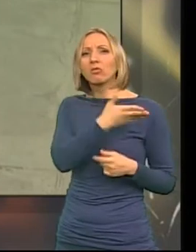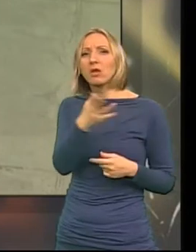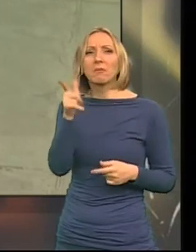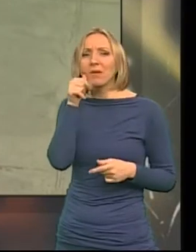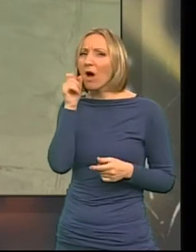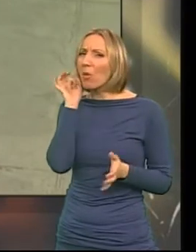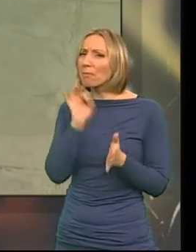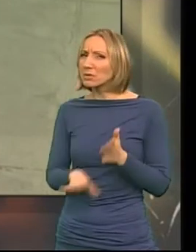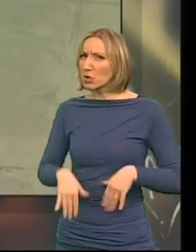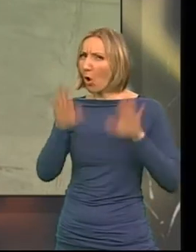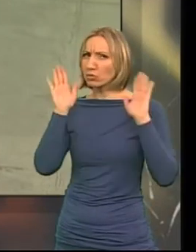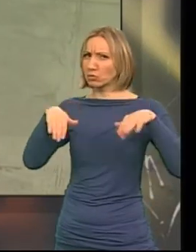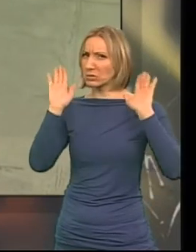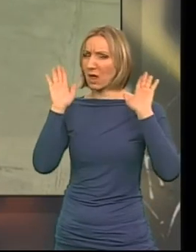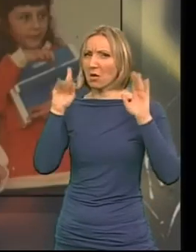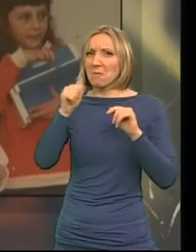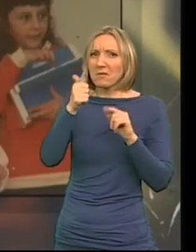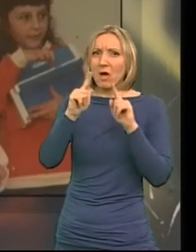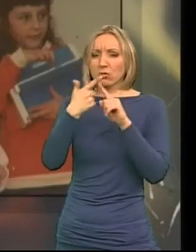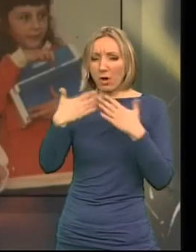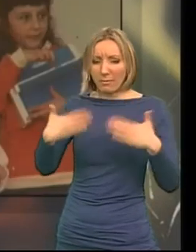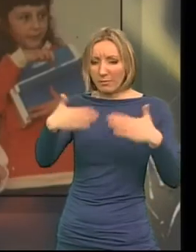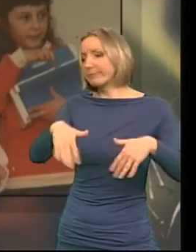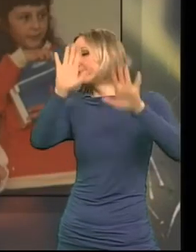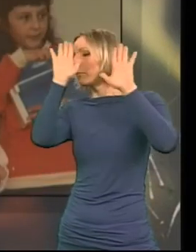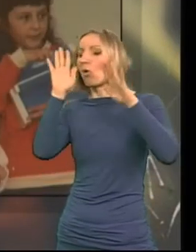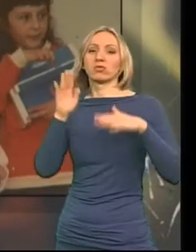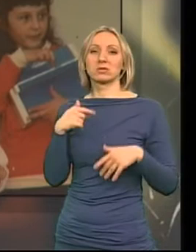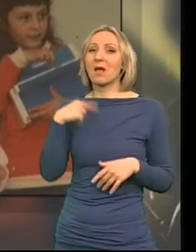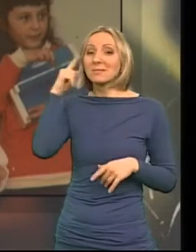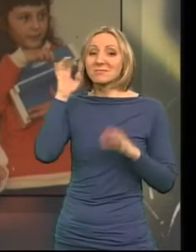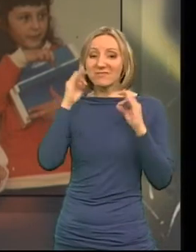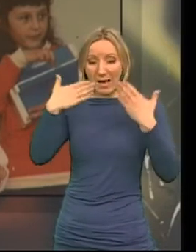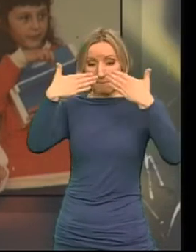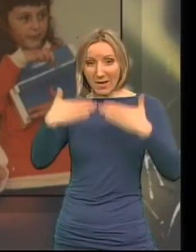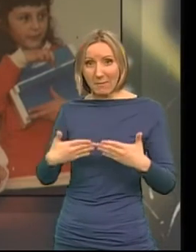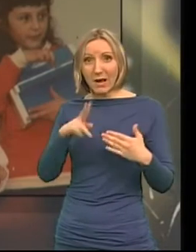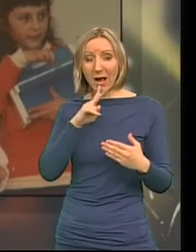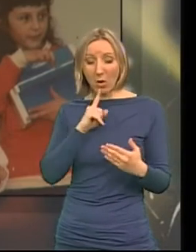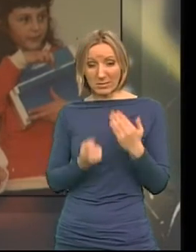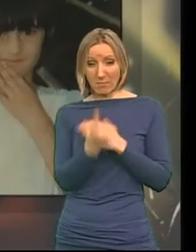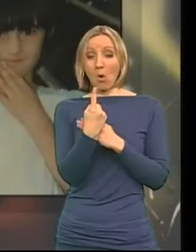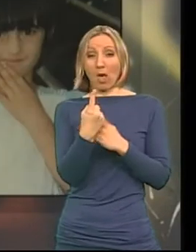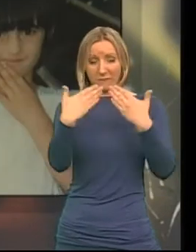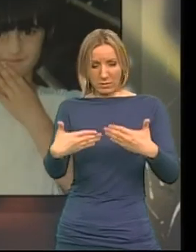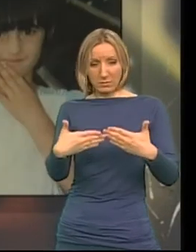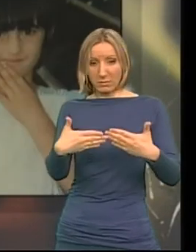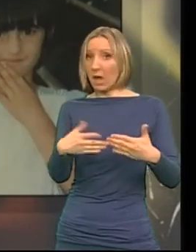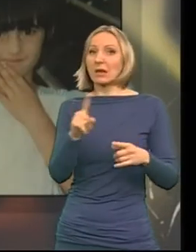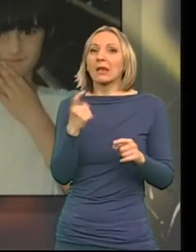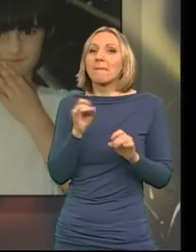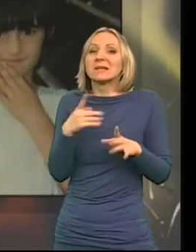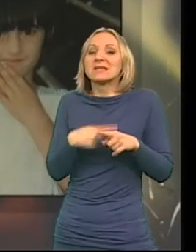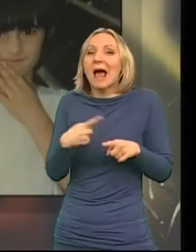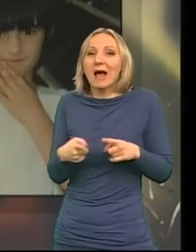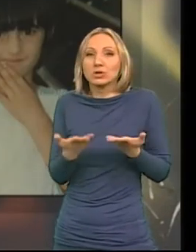odustanu na nekoj prvoj ili drugoj prepreci. Mislim da svaka neka prepreka koja ti se pojavi na putu da nije bez